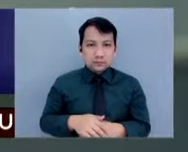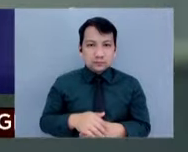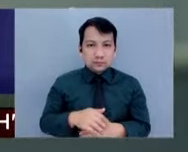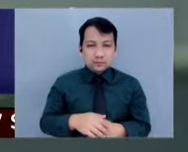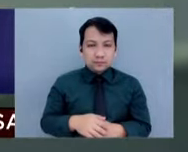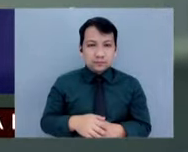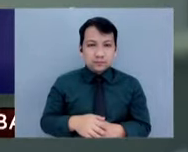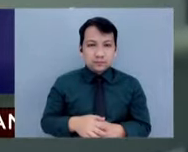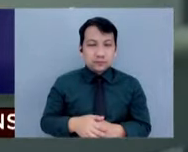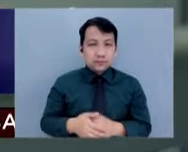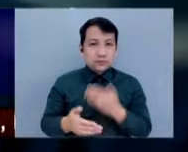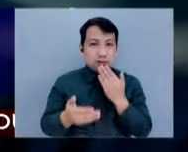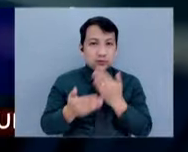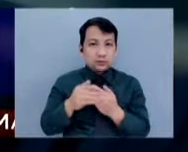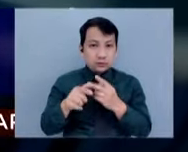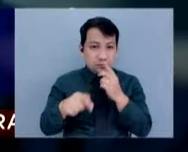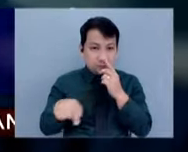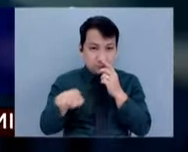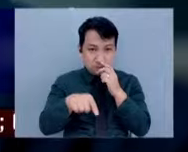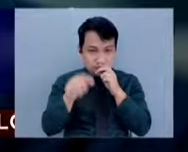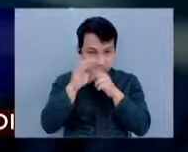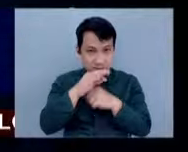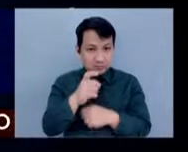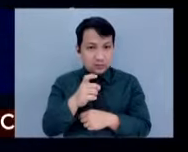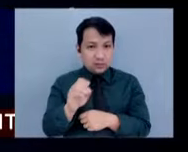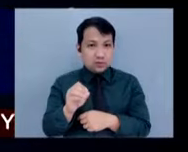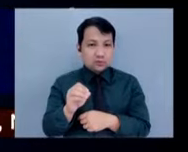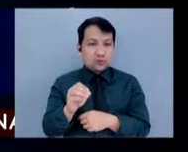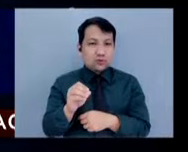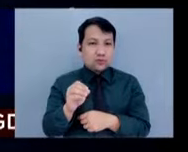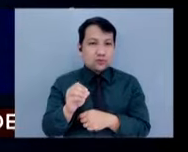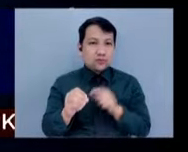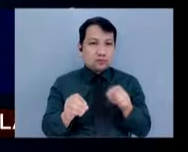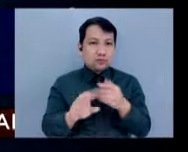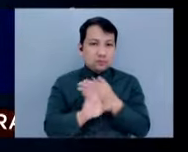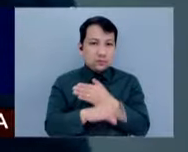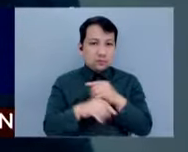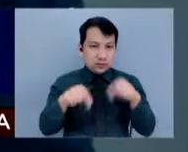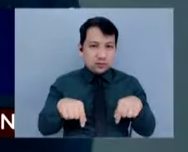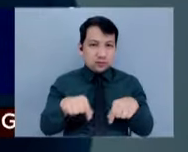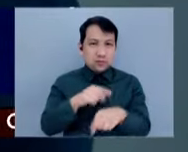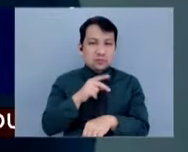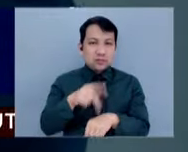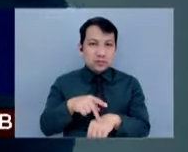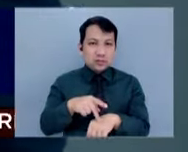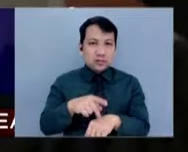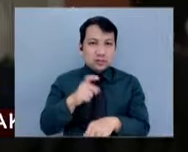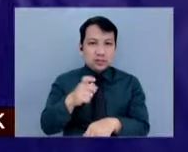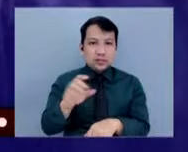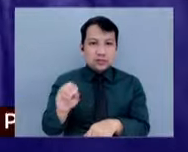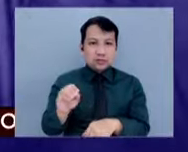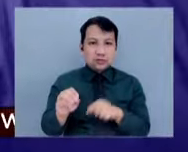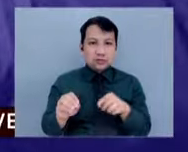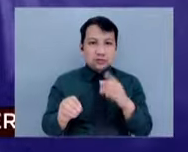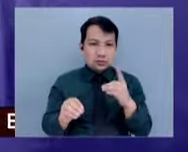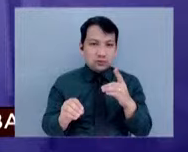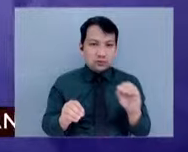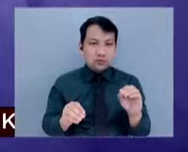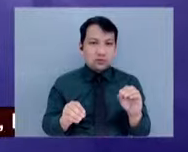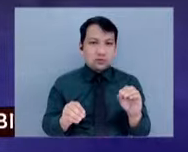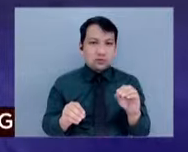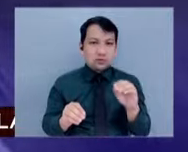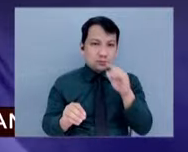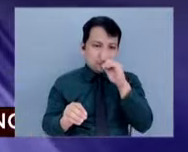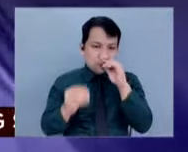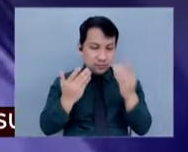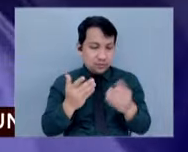Good news naman sa mga Pinoy XOL! Babalik at dito sa bansa si EXO main vocalist D.O. Para yan sa kanyang